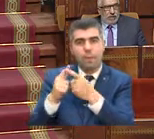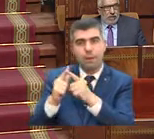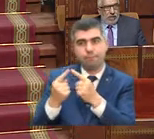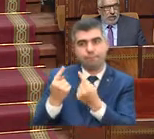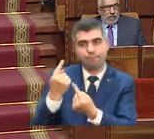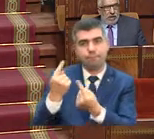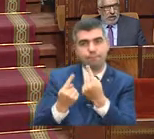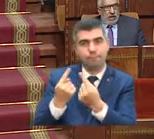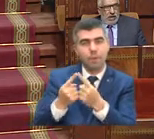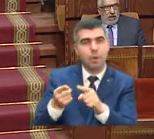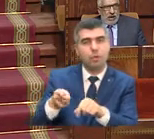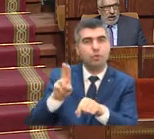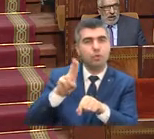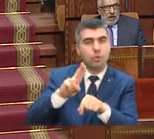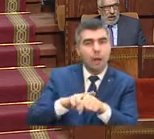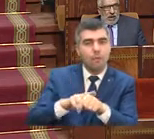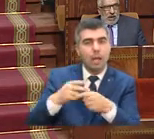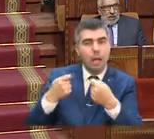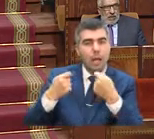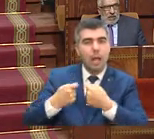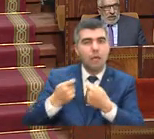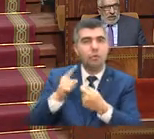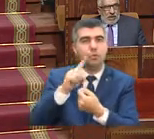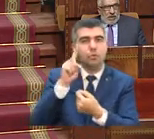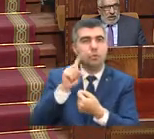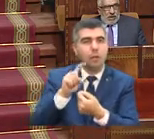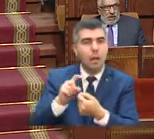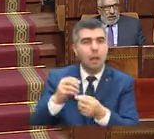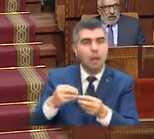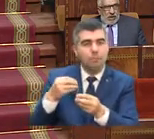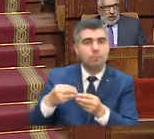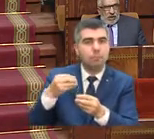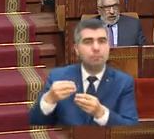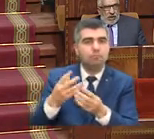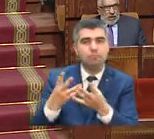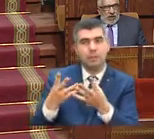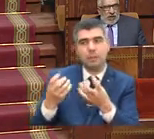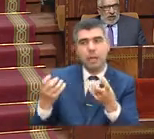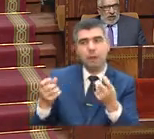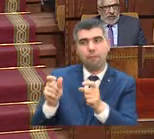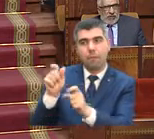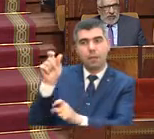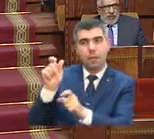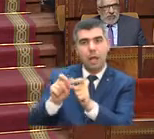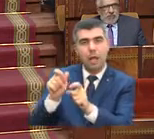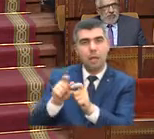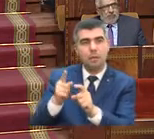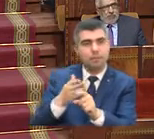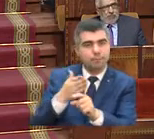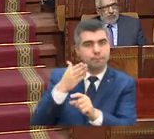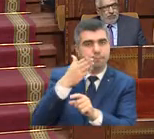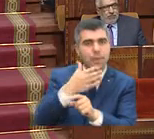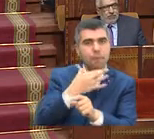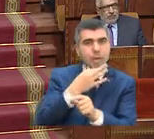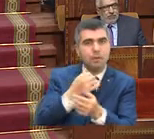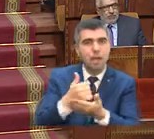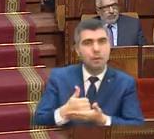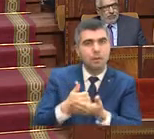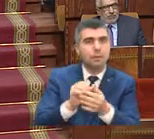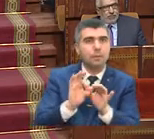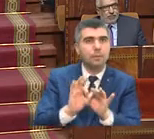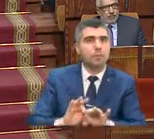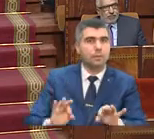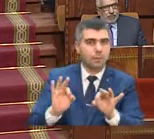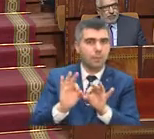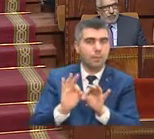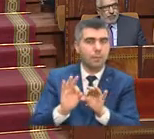المسؤولين المحليين، مما يسبب في حرمان شرائح من المواطنين من الولوج إلى هذه الخدمة. شكرا. كلمة